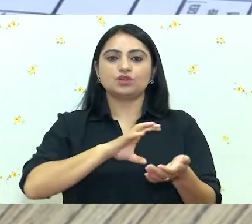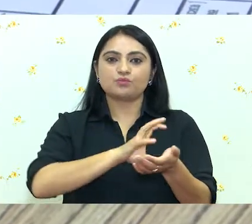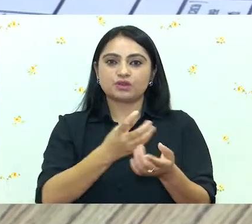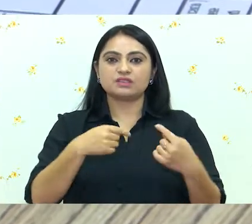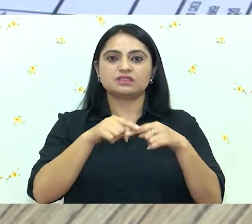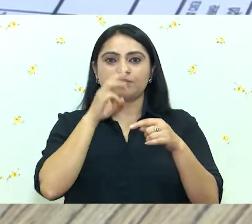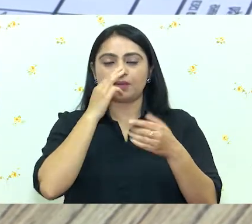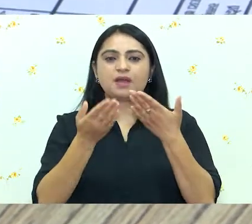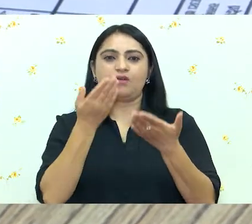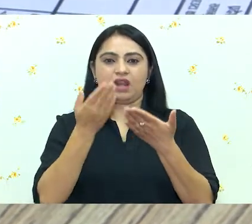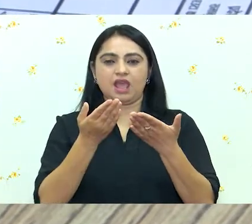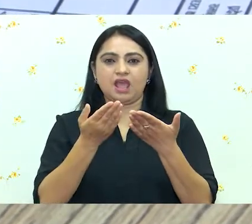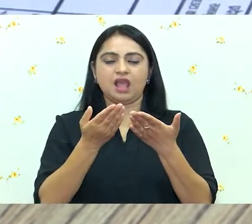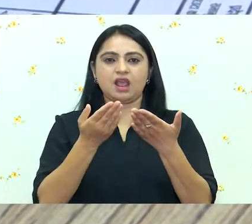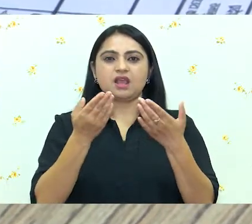मानौँ